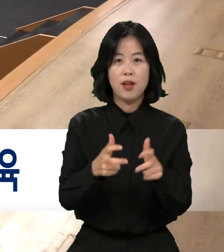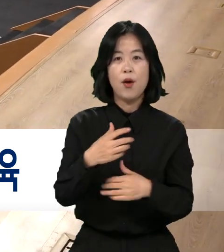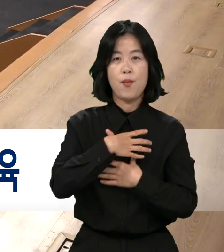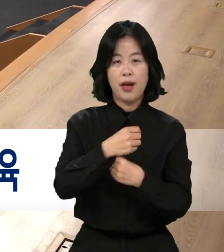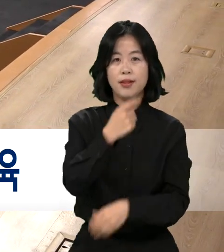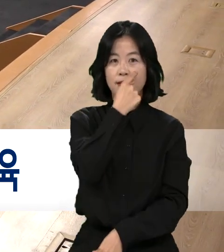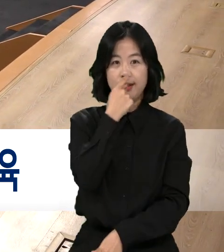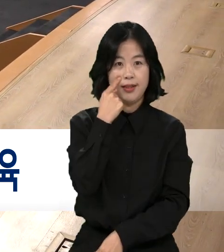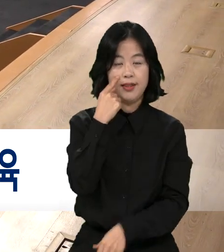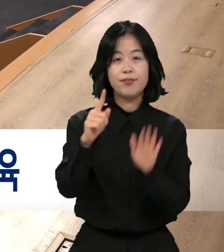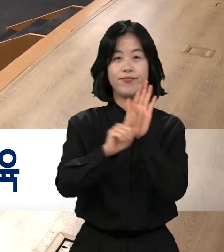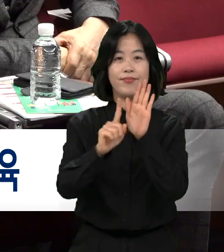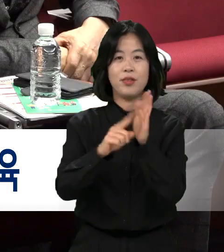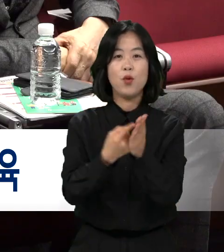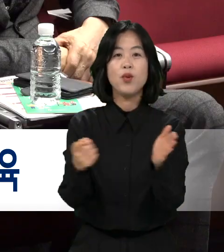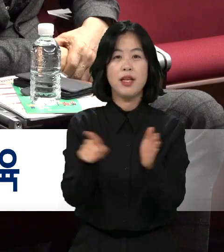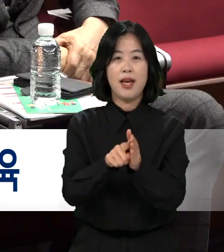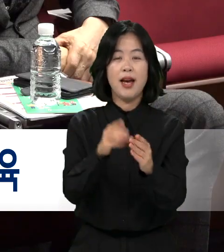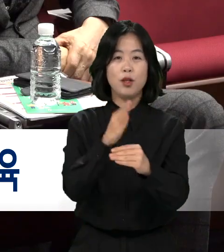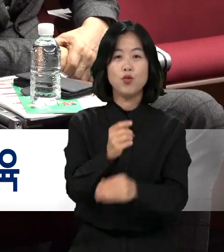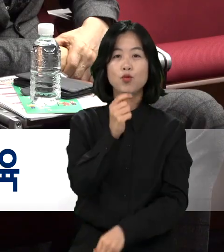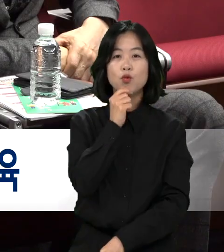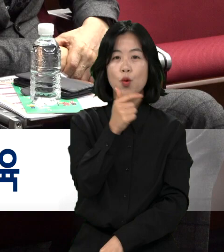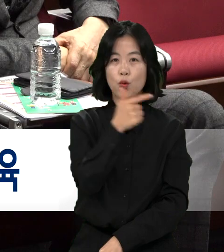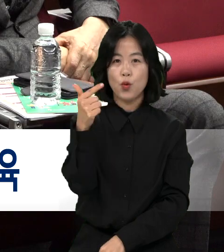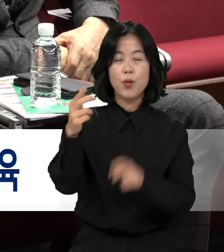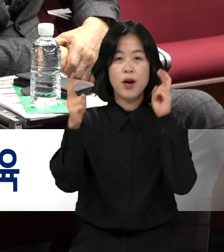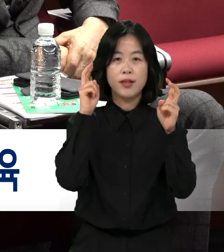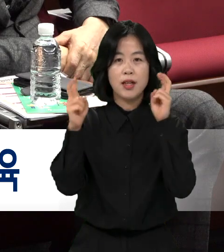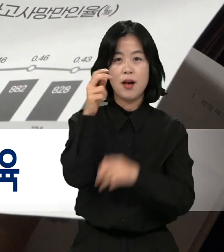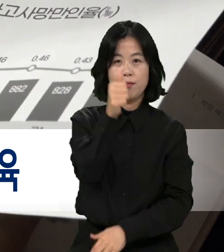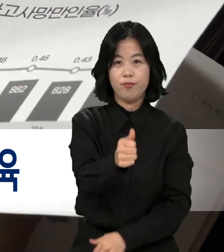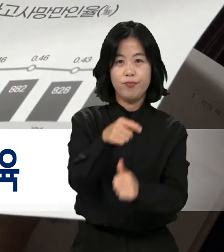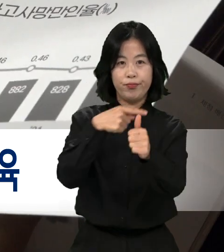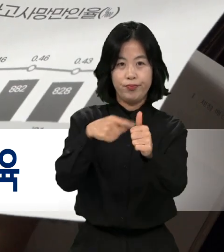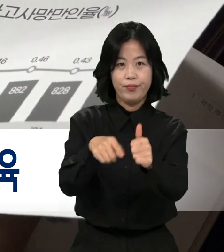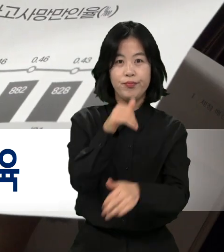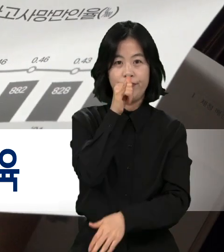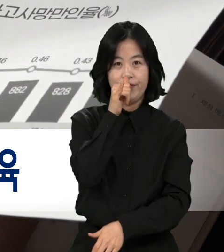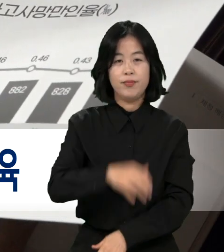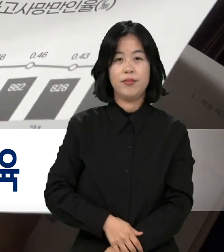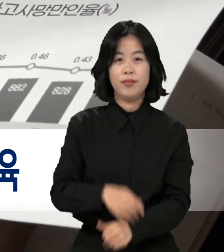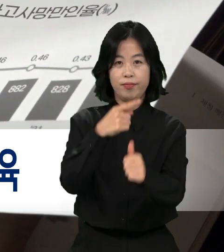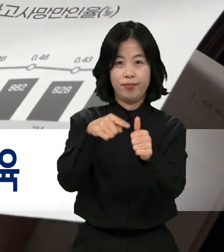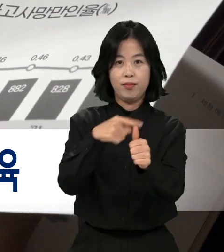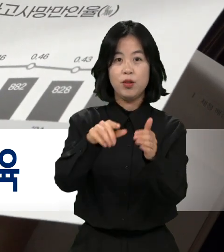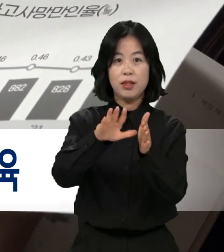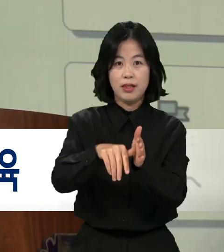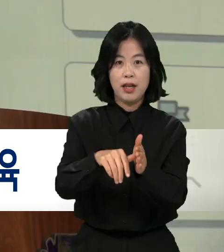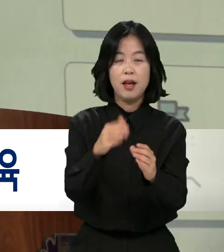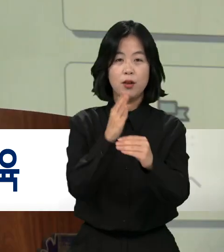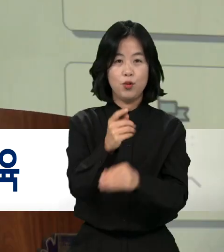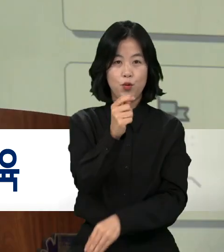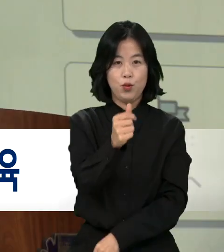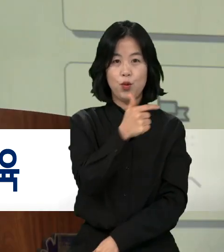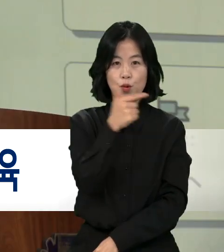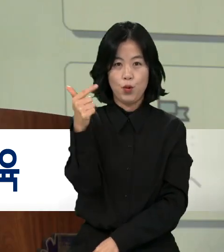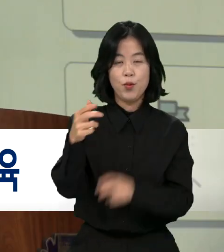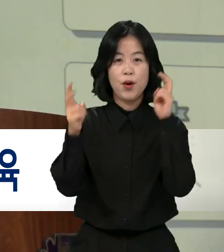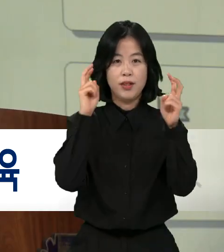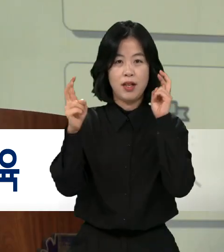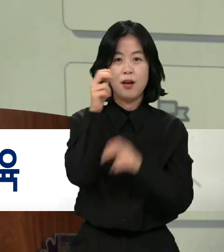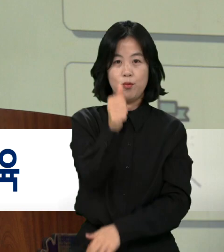대진단 안내를 위해 중소규모 사업주 교육을 진행했습니다 이날 교육에는 관내 50인 미만의